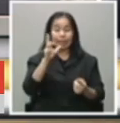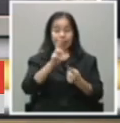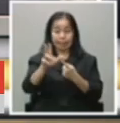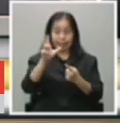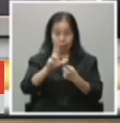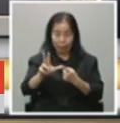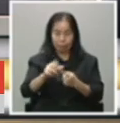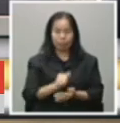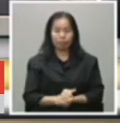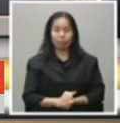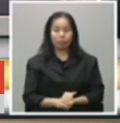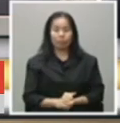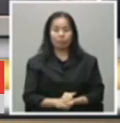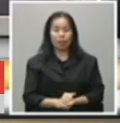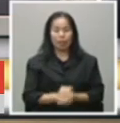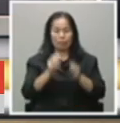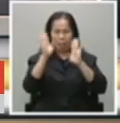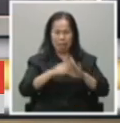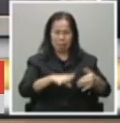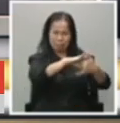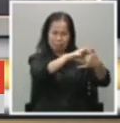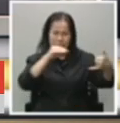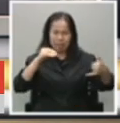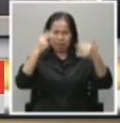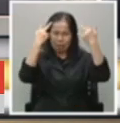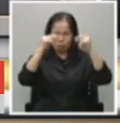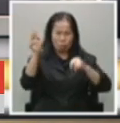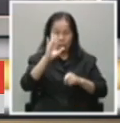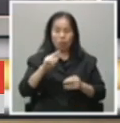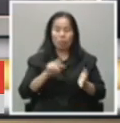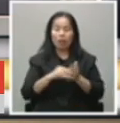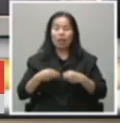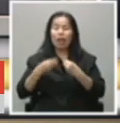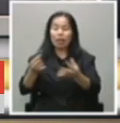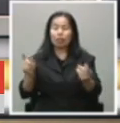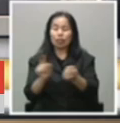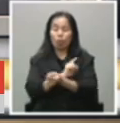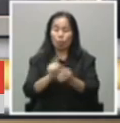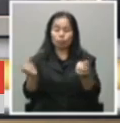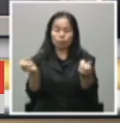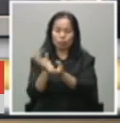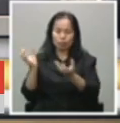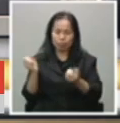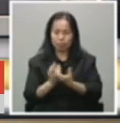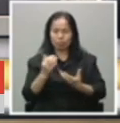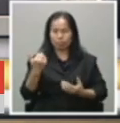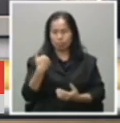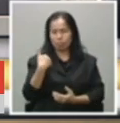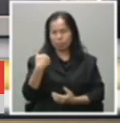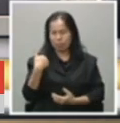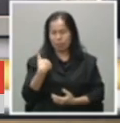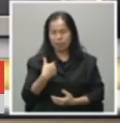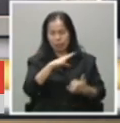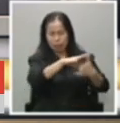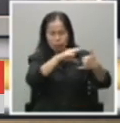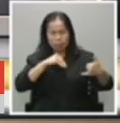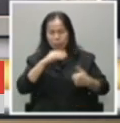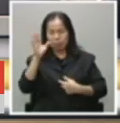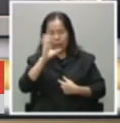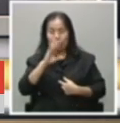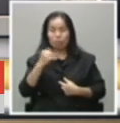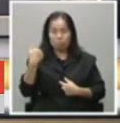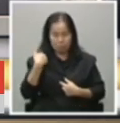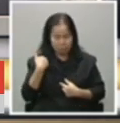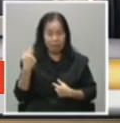ความเป็นห่วงนะคะด้วยพฤติกรรมเรียนแบบนี้ยังสร้างความแตกแยกในสังคมสร้างความร้าวฉานเราถึงได้ยินคำพูด